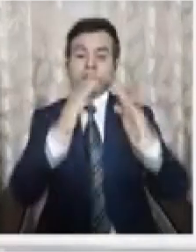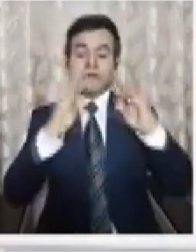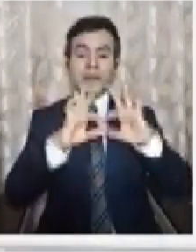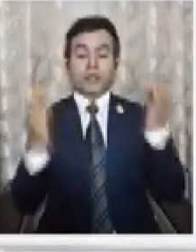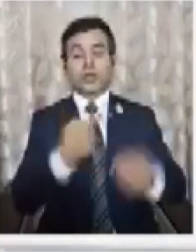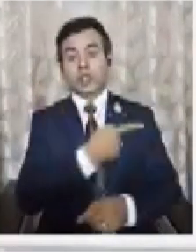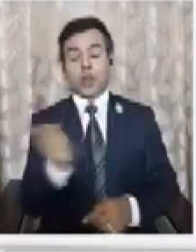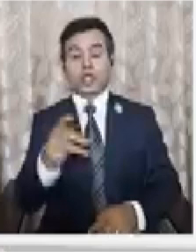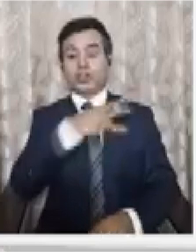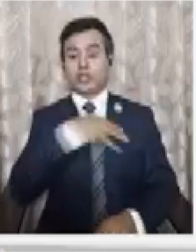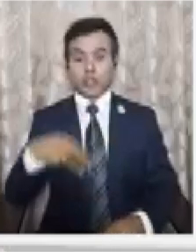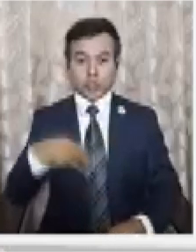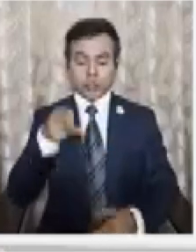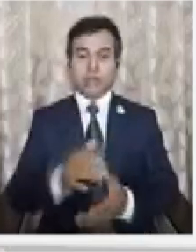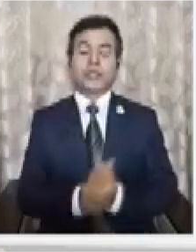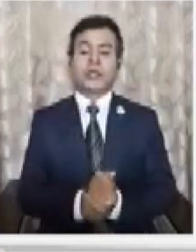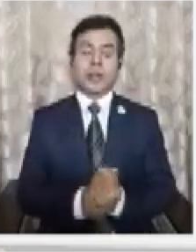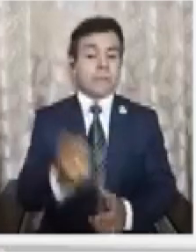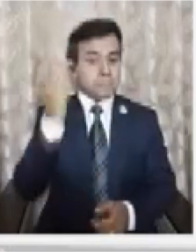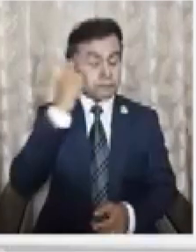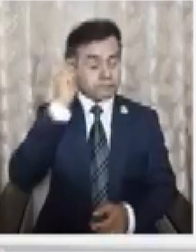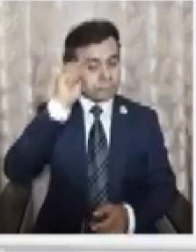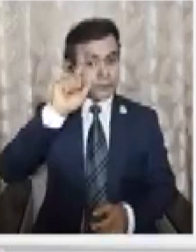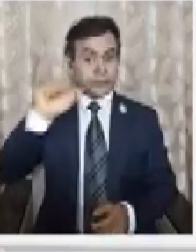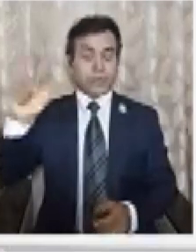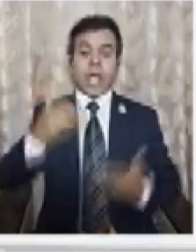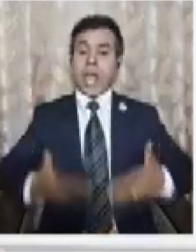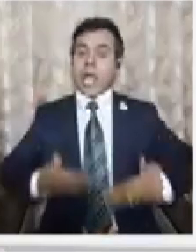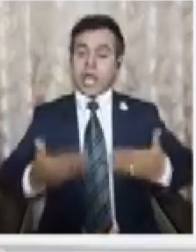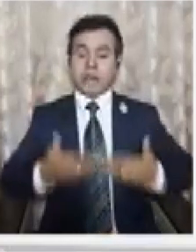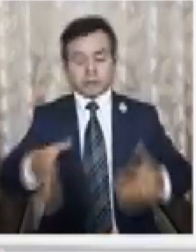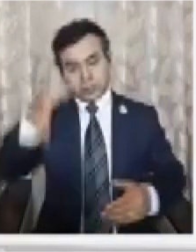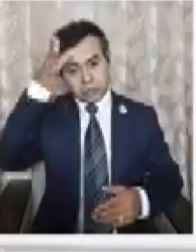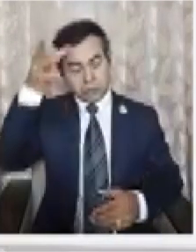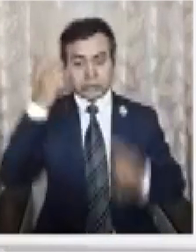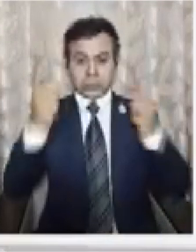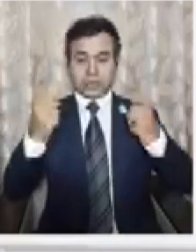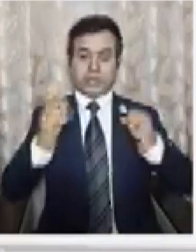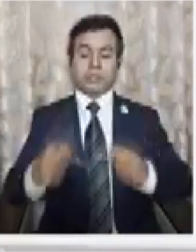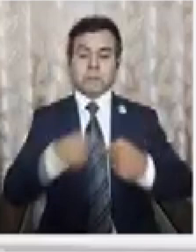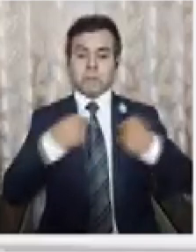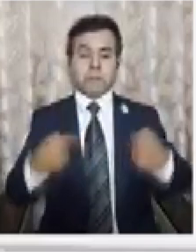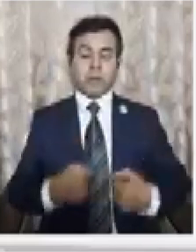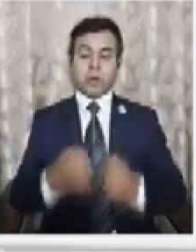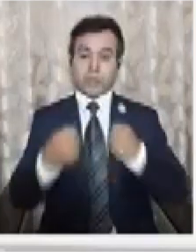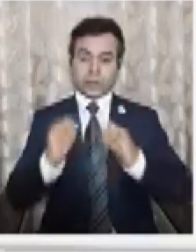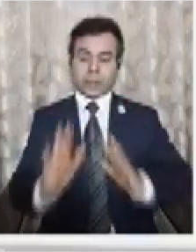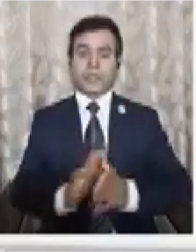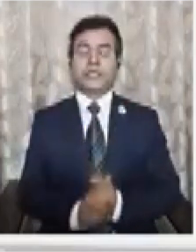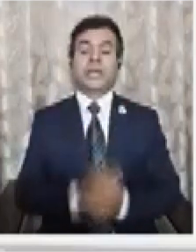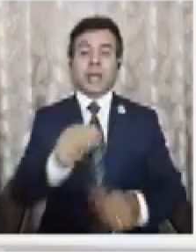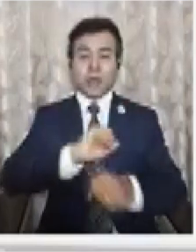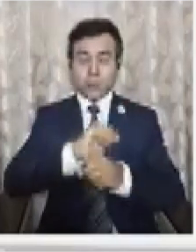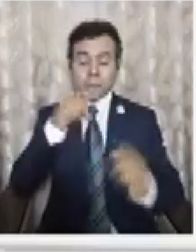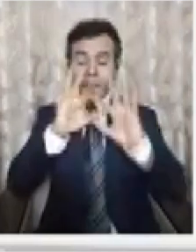থাকলে আপনার পরিবার সুরক্ষিত থাকবে এবং পরিবারের সকল সদস্য সহ সবাই মানসিকভাবে উজ্জীবিত